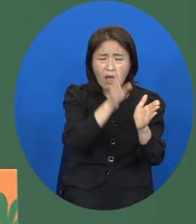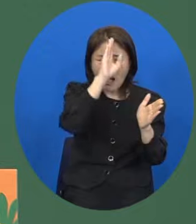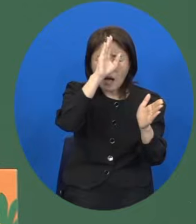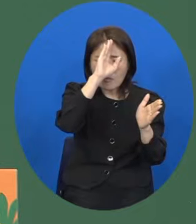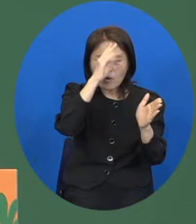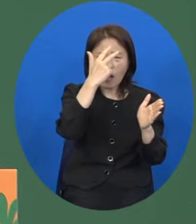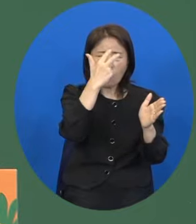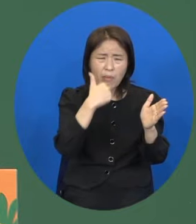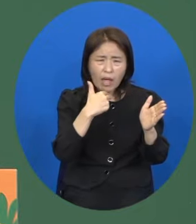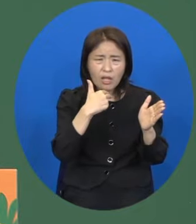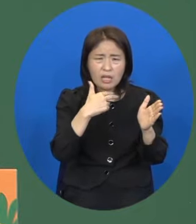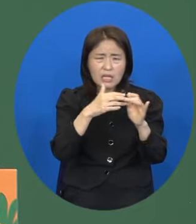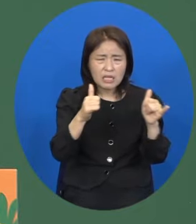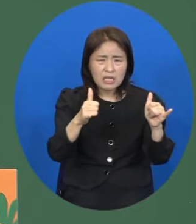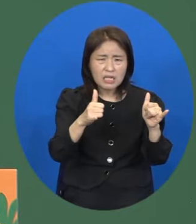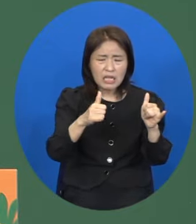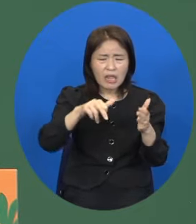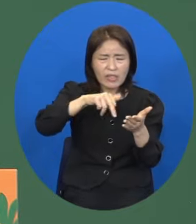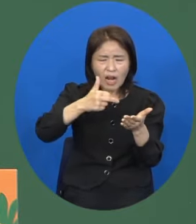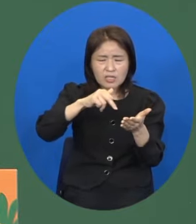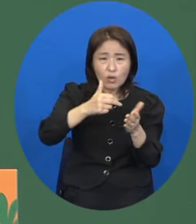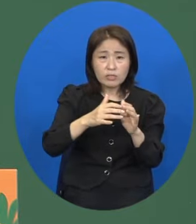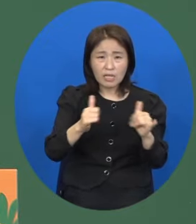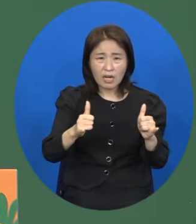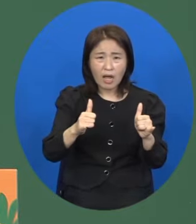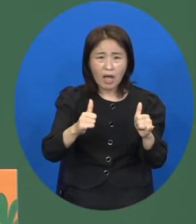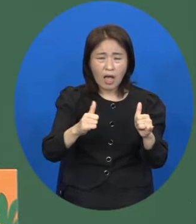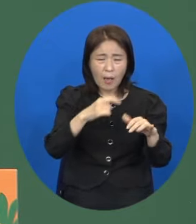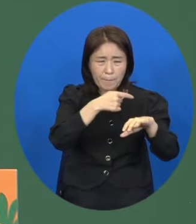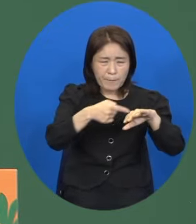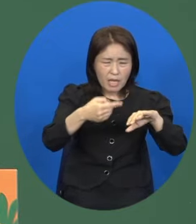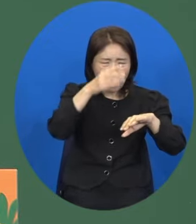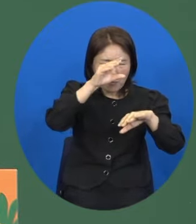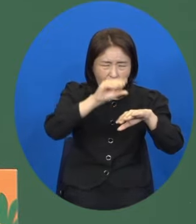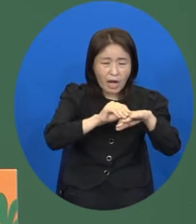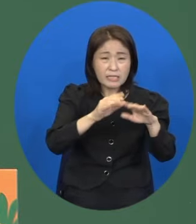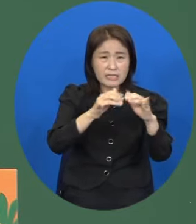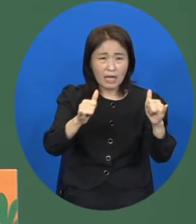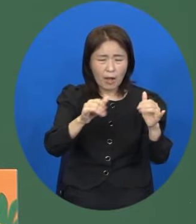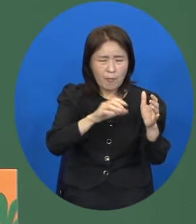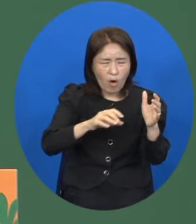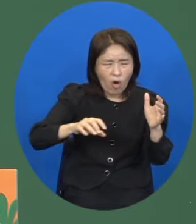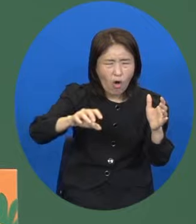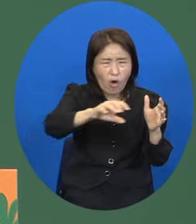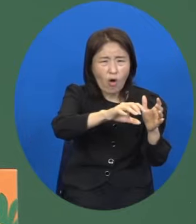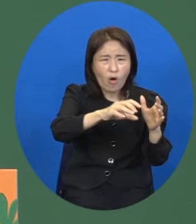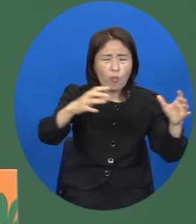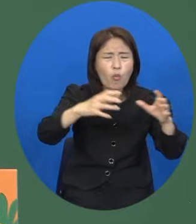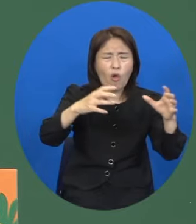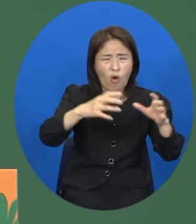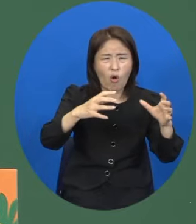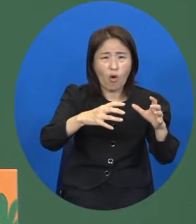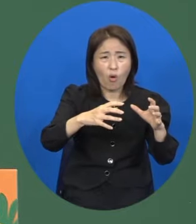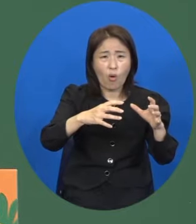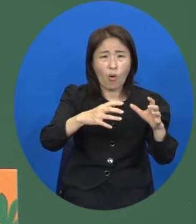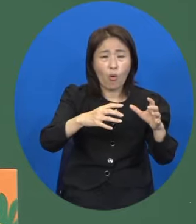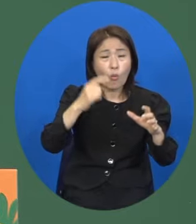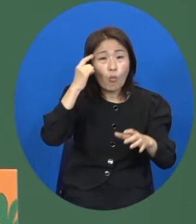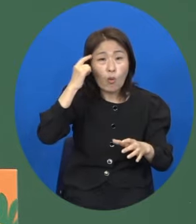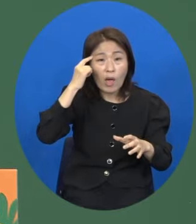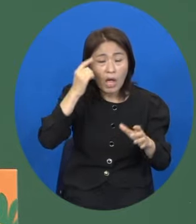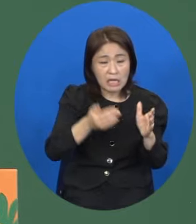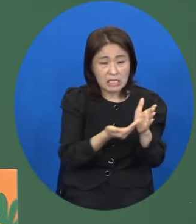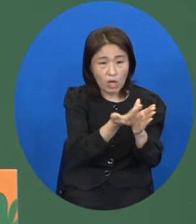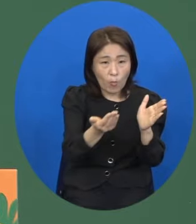맹인, 다리 저는 사람, 혈기 마른 사람들이 있었습니다. 왜냐하면 가끔 천사가 못에 내려와서